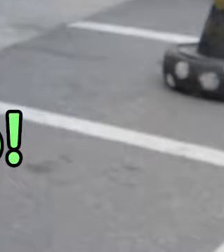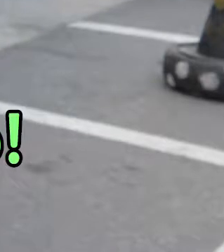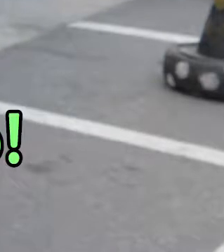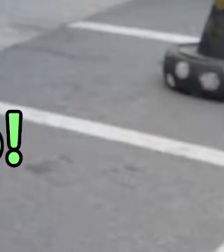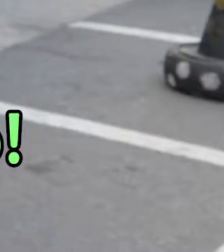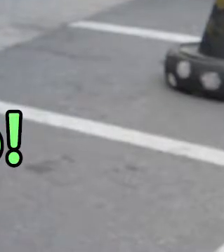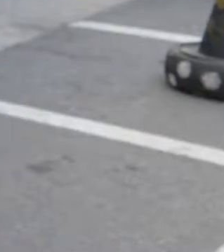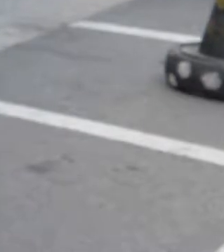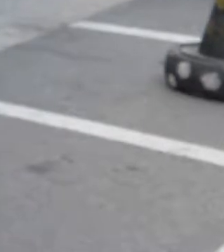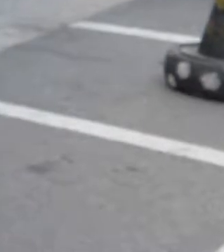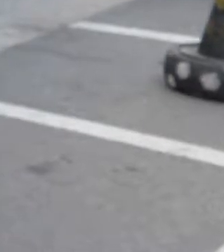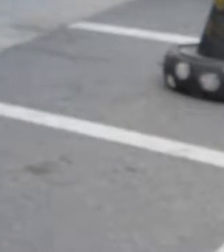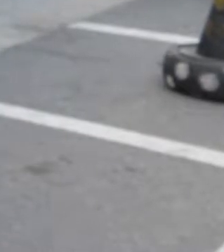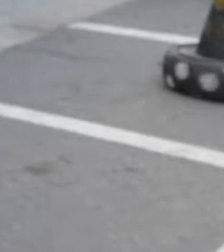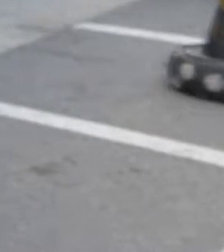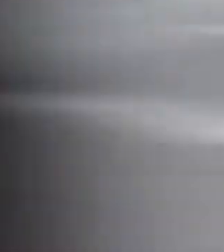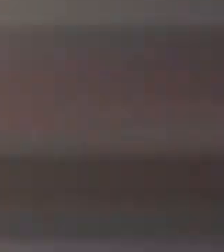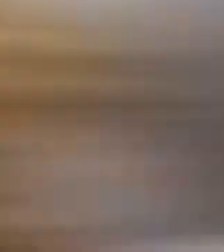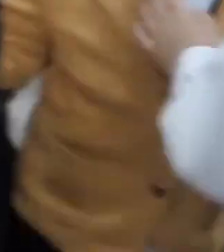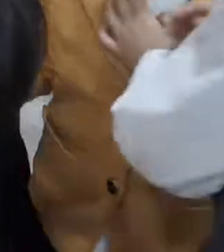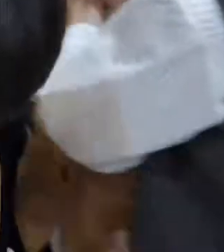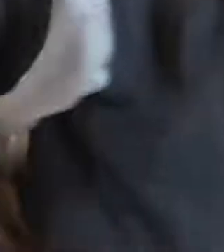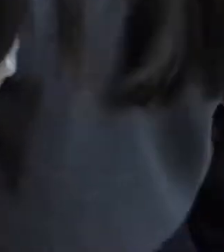함께 떠나보시죠.